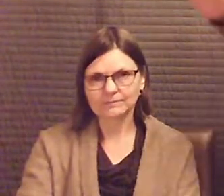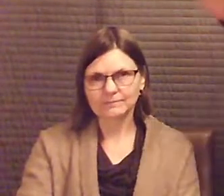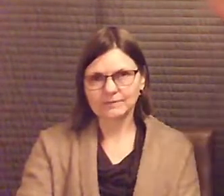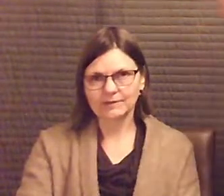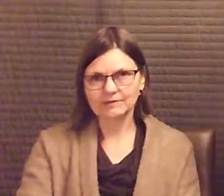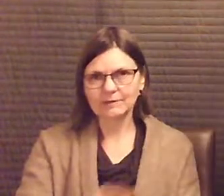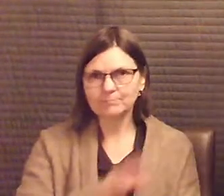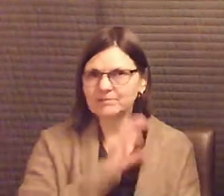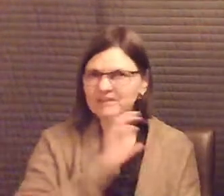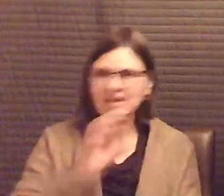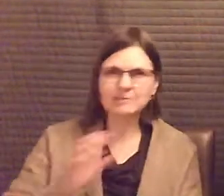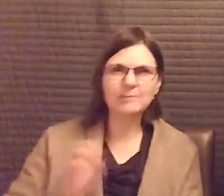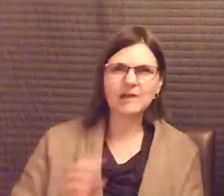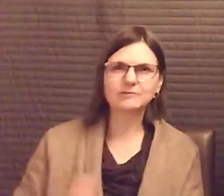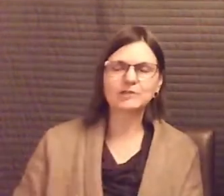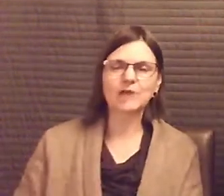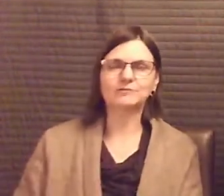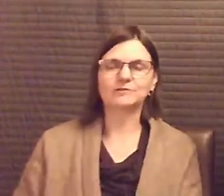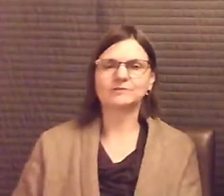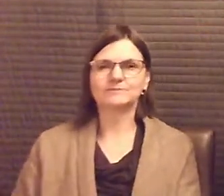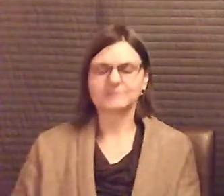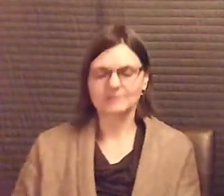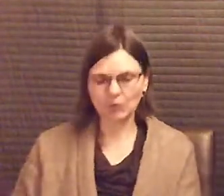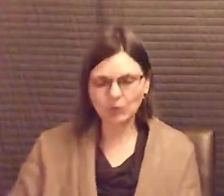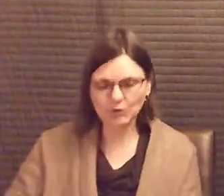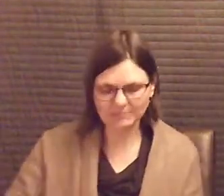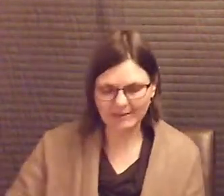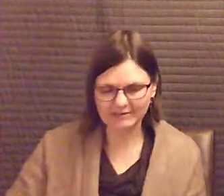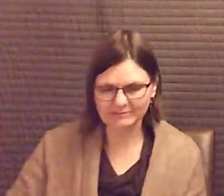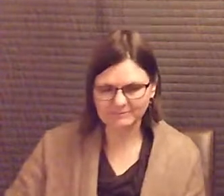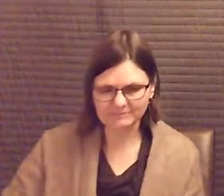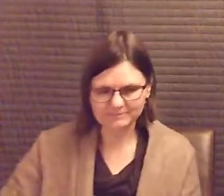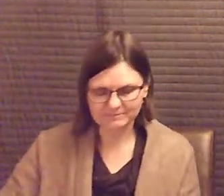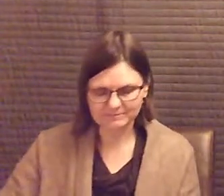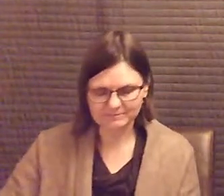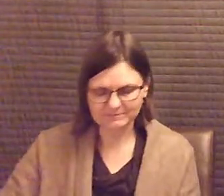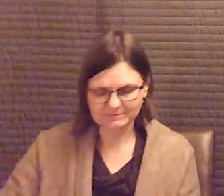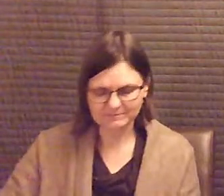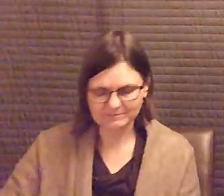de dubbels pro en breek de macht van de duivel om binnen gehoorzaamheid